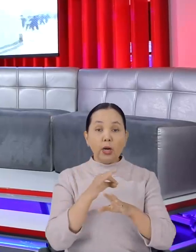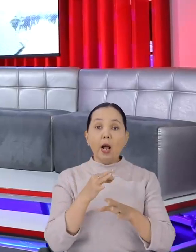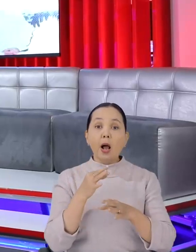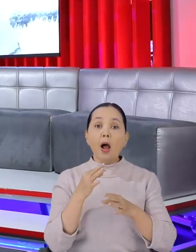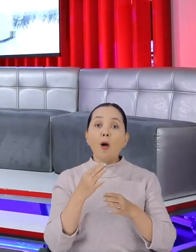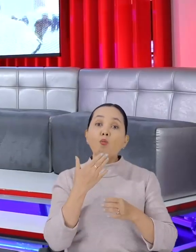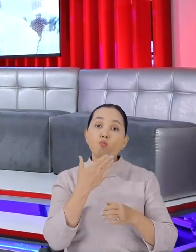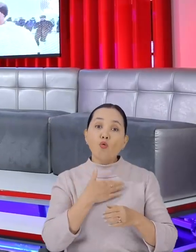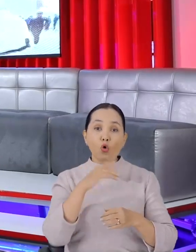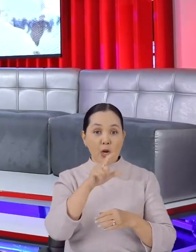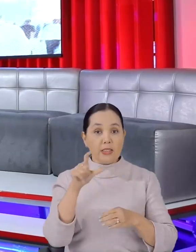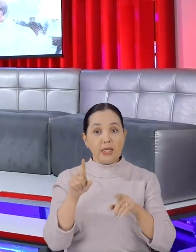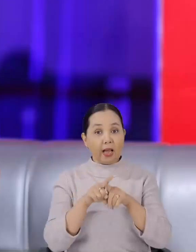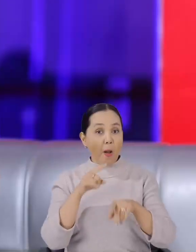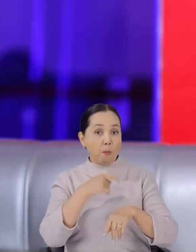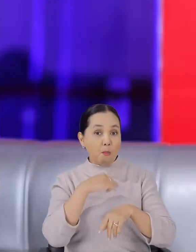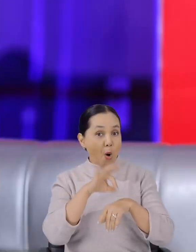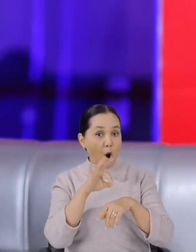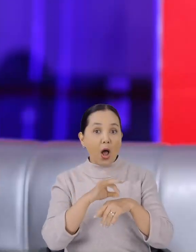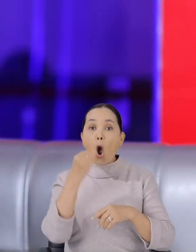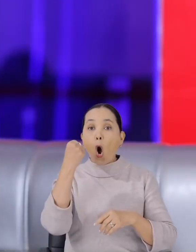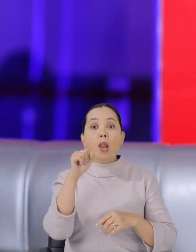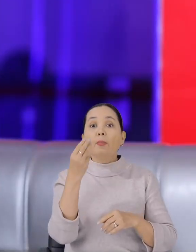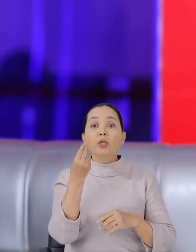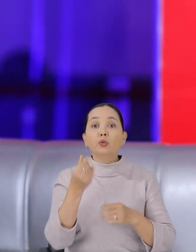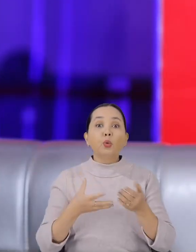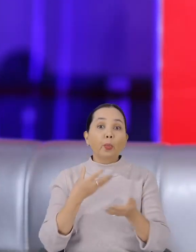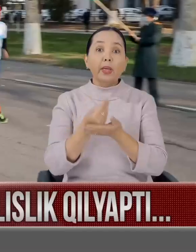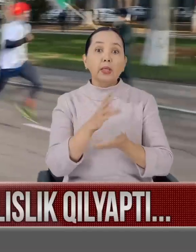muxlislik qilyapti degan fikrni bildirib o'tgan. G'olibga nech pul berildi?